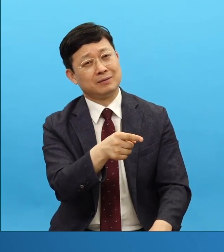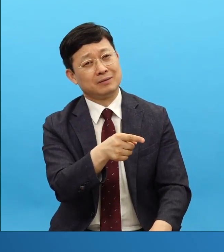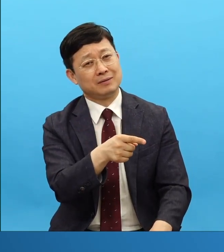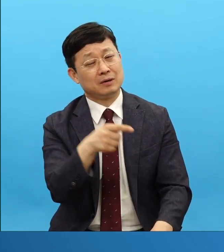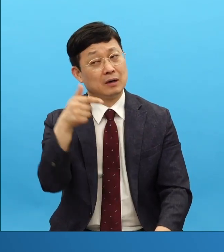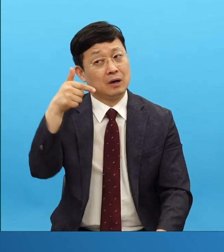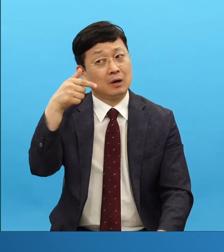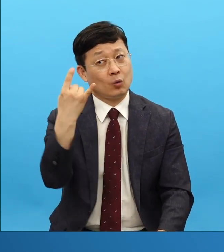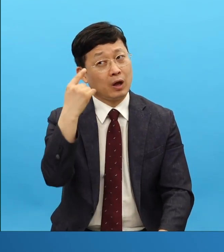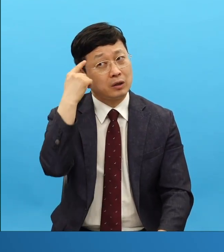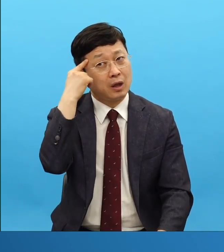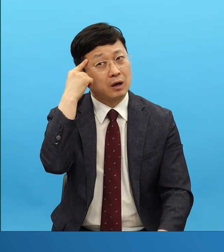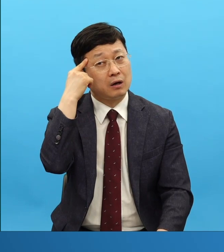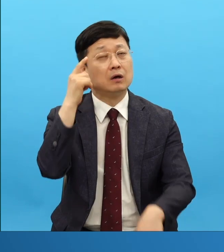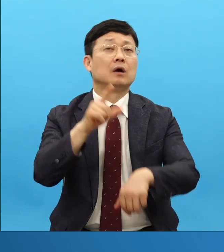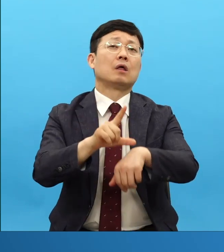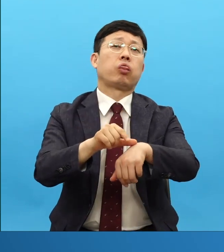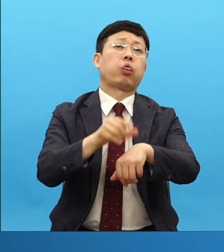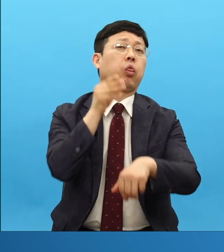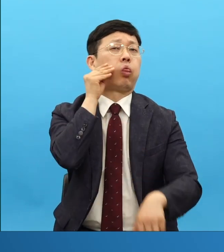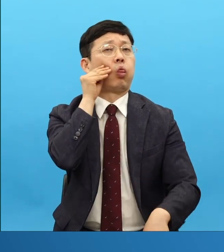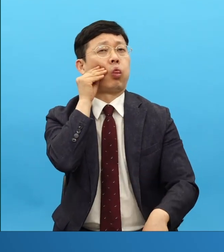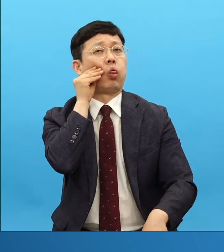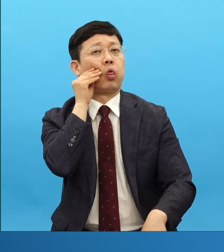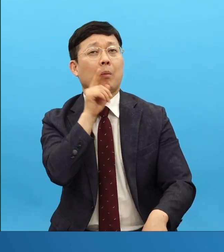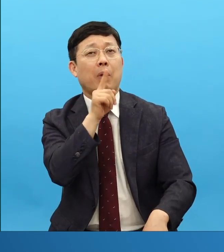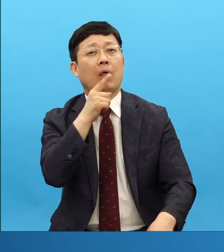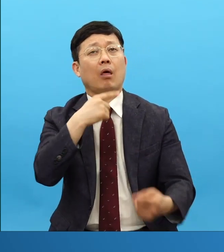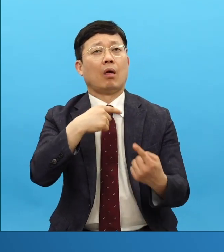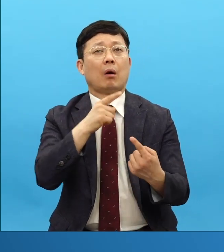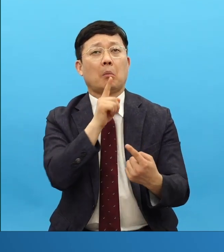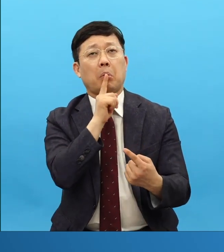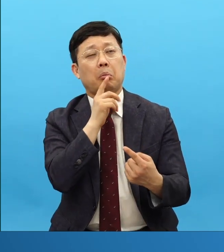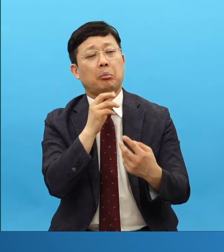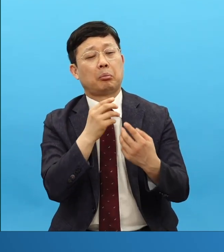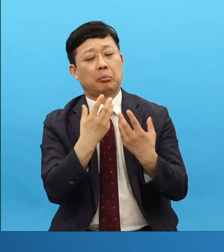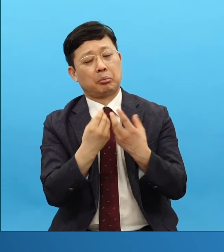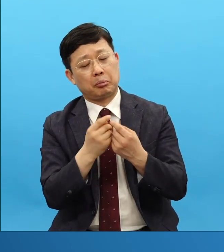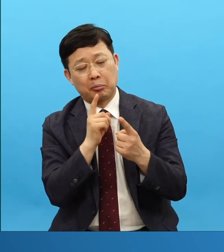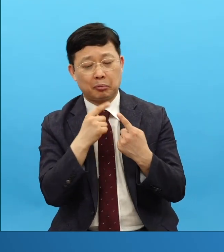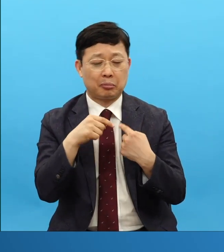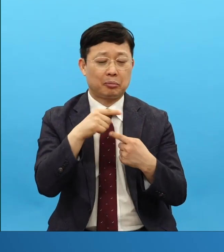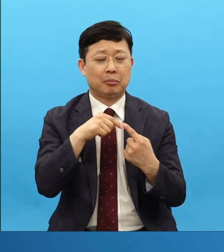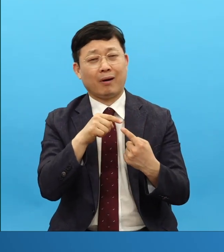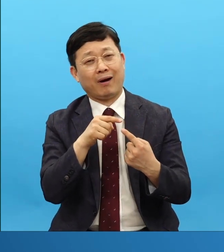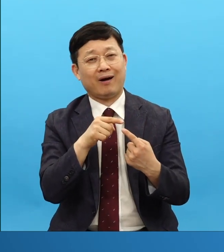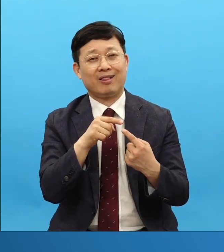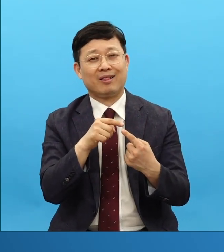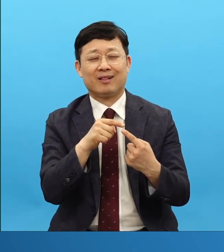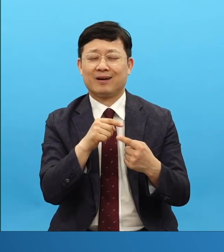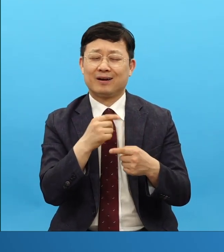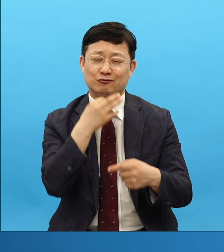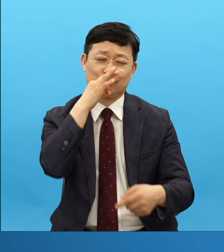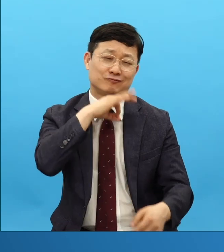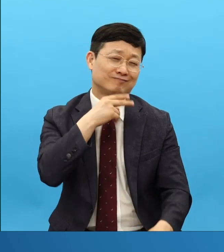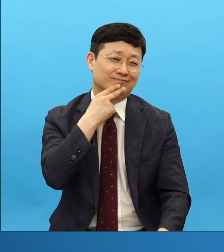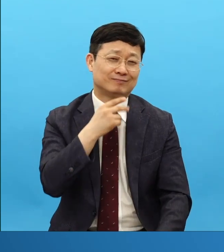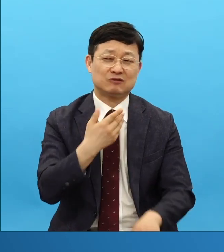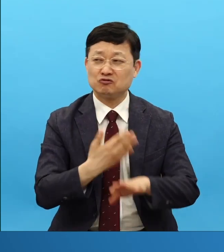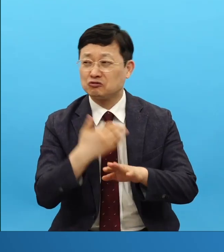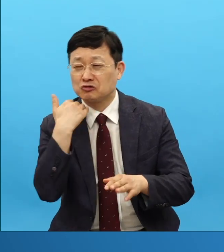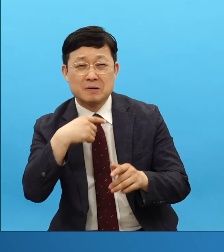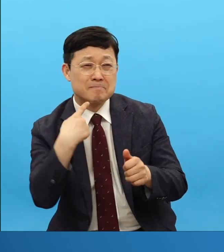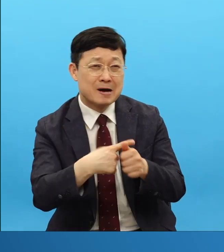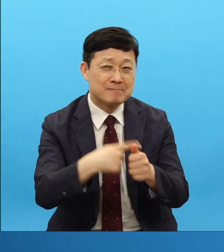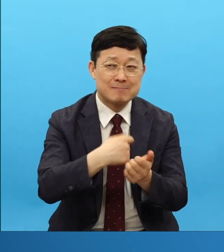내의 시간이 남으니까 헛소리 하는 거거든요. And because they don't know this, they have extra time. They keep saying the wrong things. 막 남이 말하고 맨날